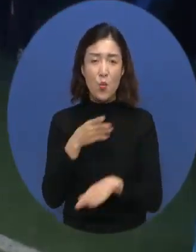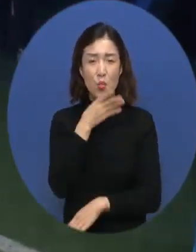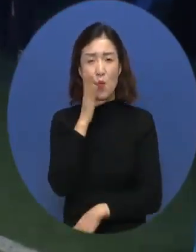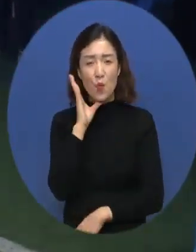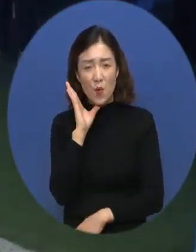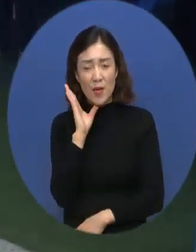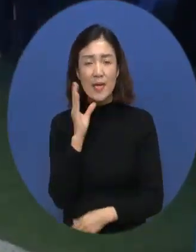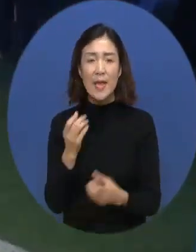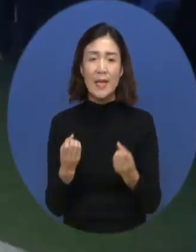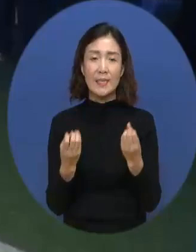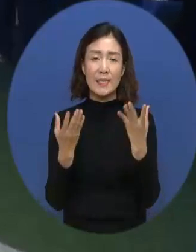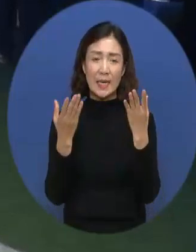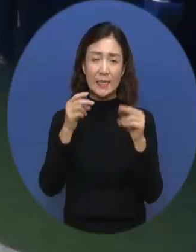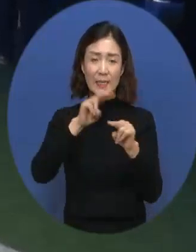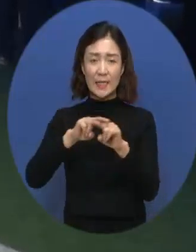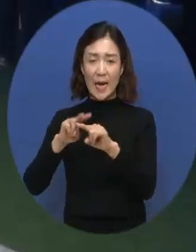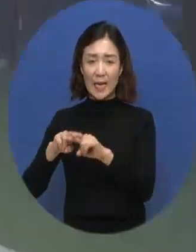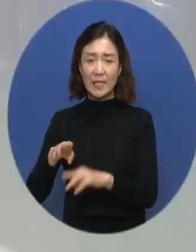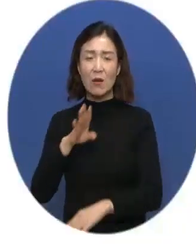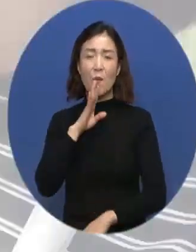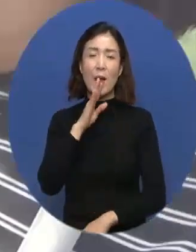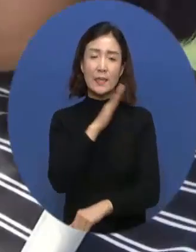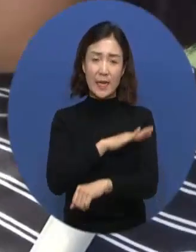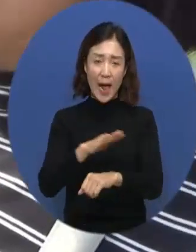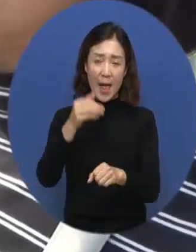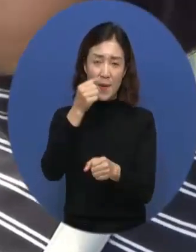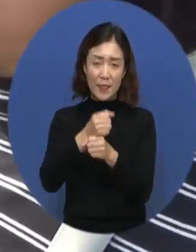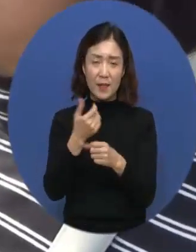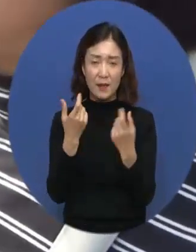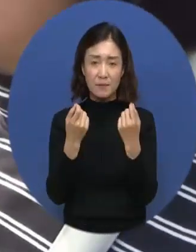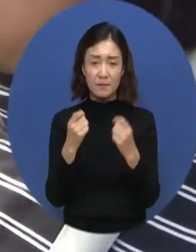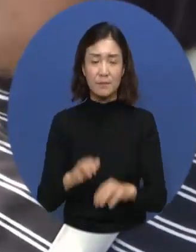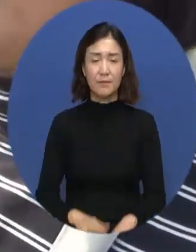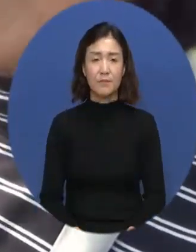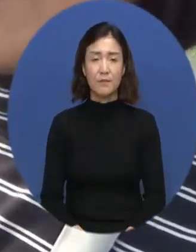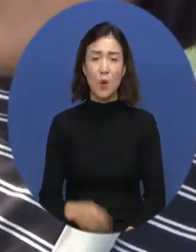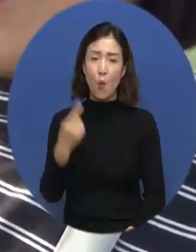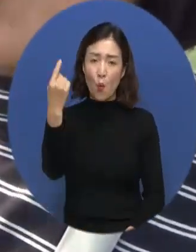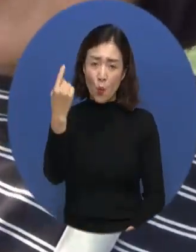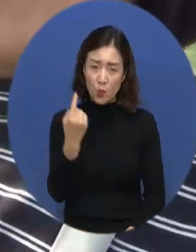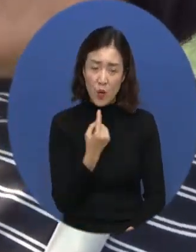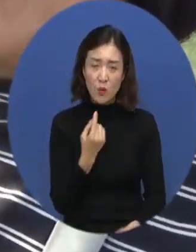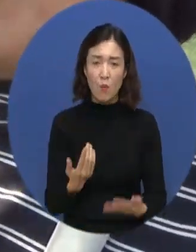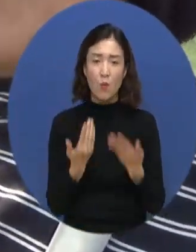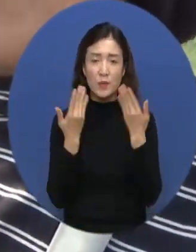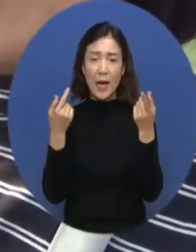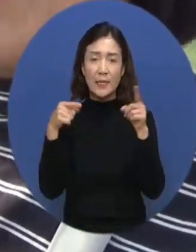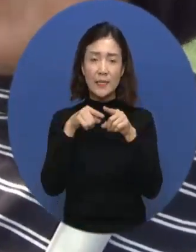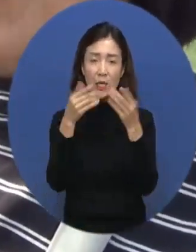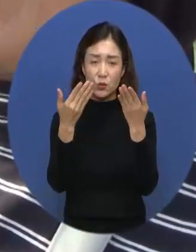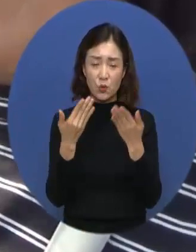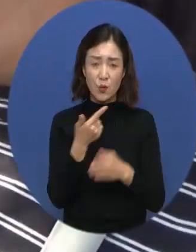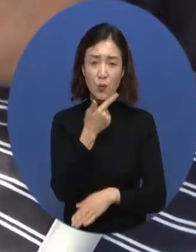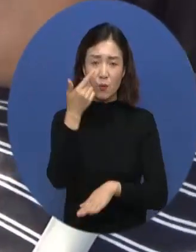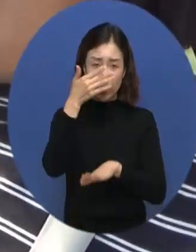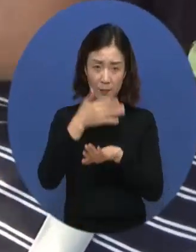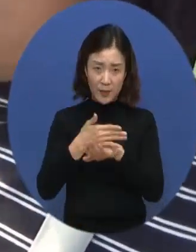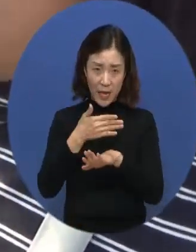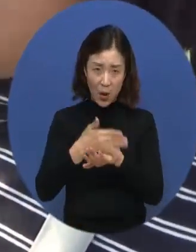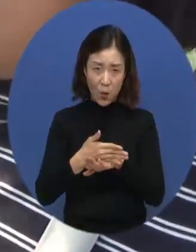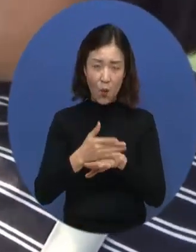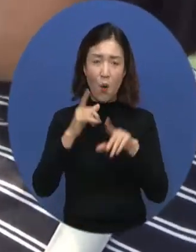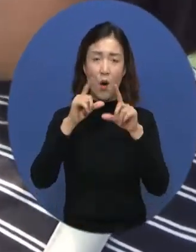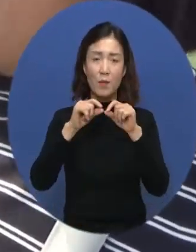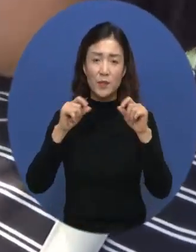자리가 정말 잘 만드는 것 같습니다. 그래 오셔서 이렇게 또 봉사도 같이 해주셔서 너무 감사하고